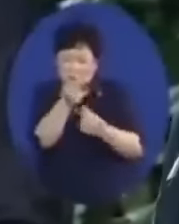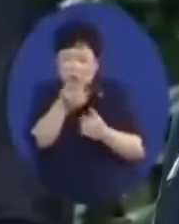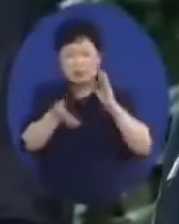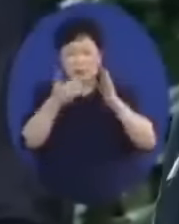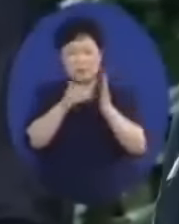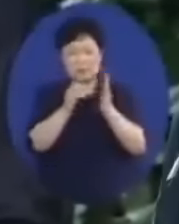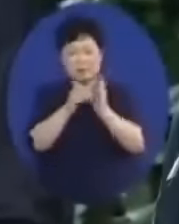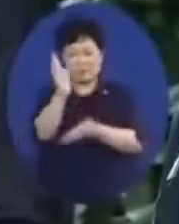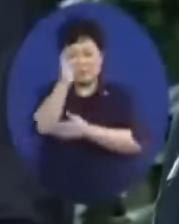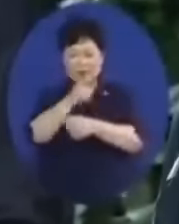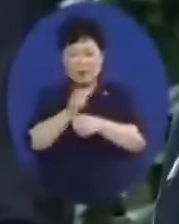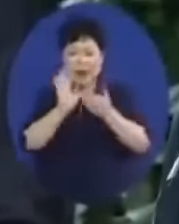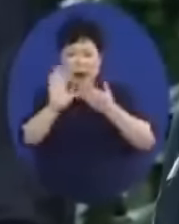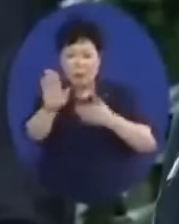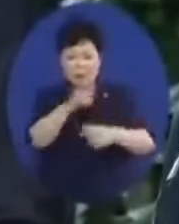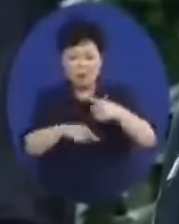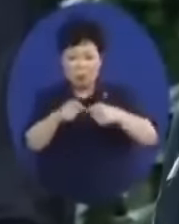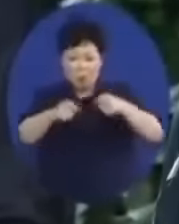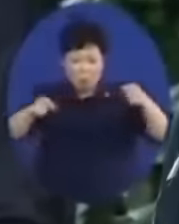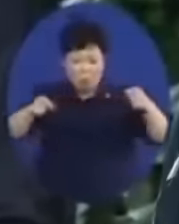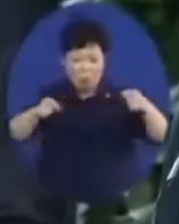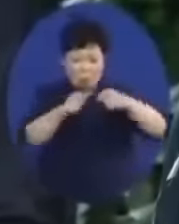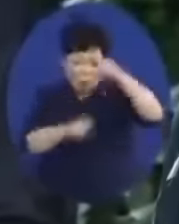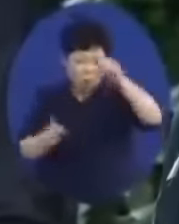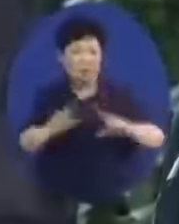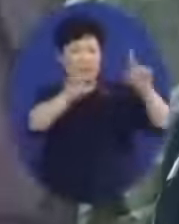그런데 앞으로 더 오래 살려면 먹어야 되겠어요.